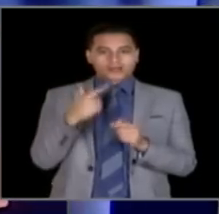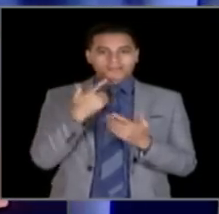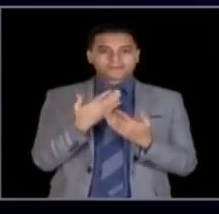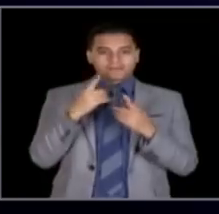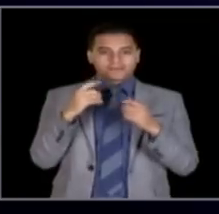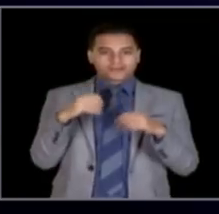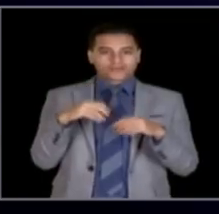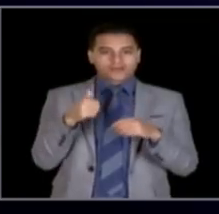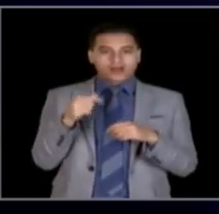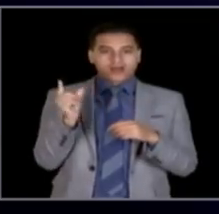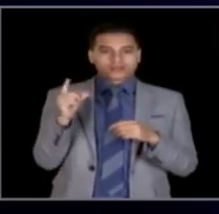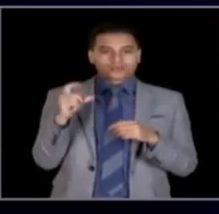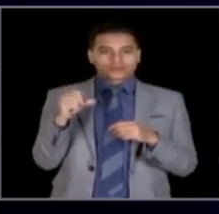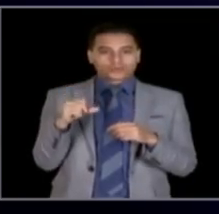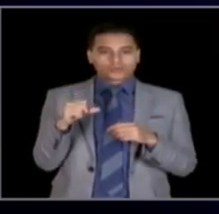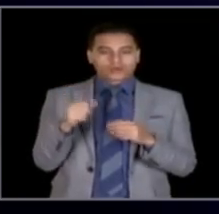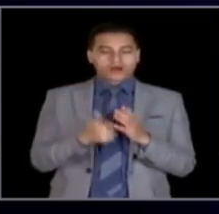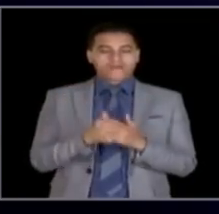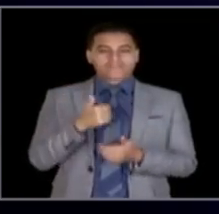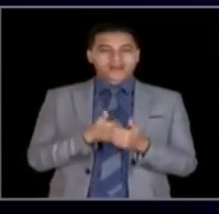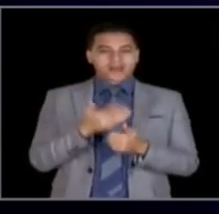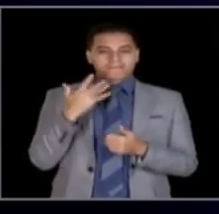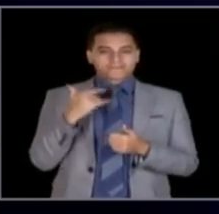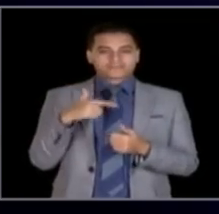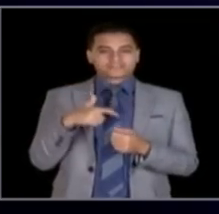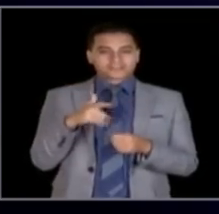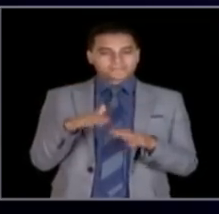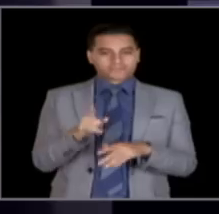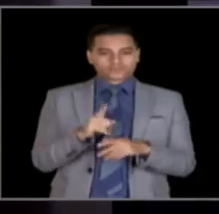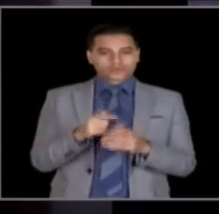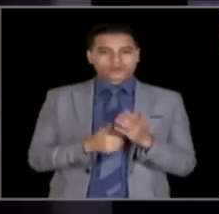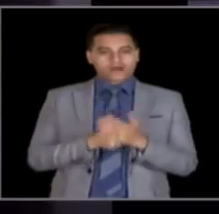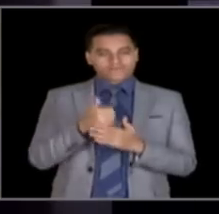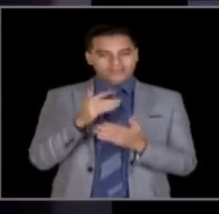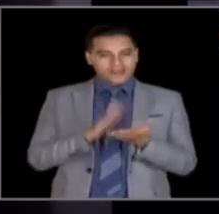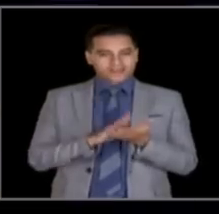التوفيق. اندرو صفوت افضل لاعب الماتش اللي فات ب60 نقطه، نحييه وهو مش موجود.